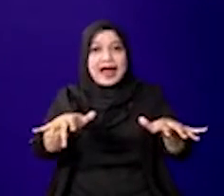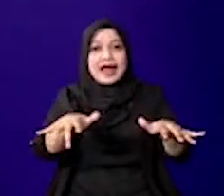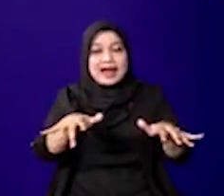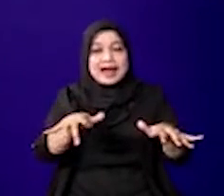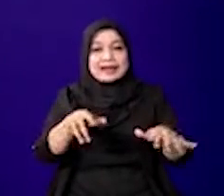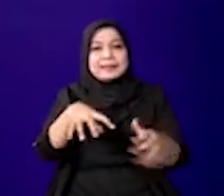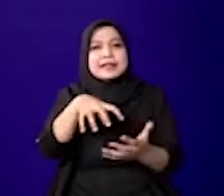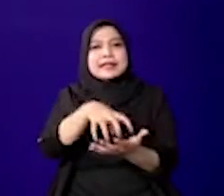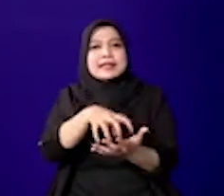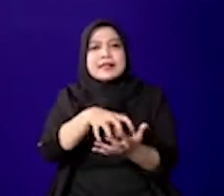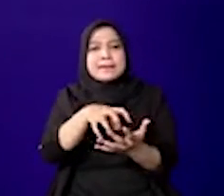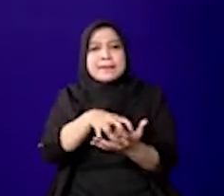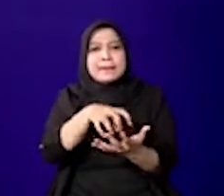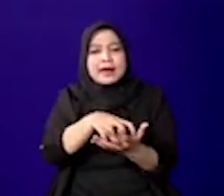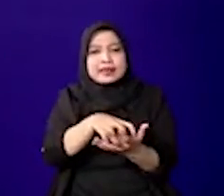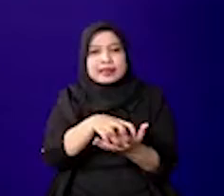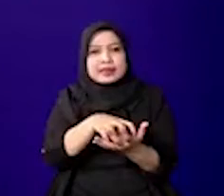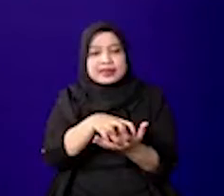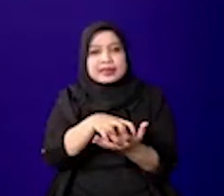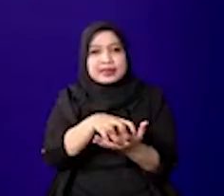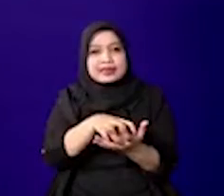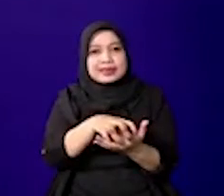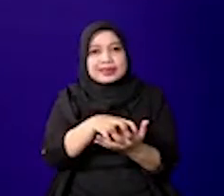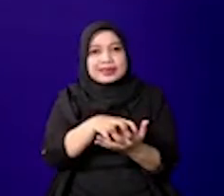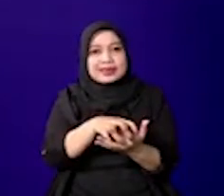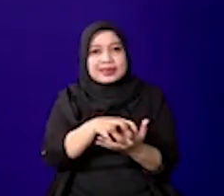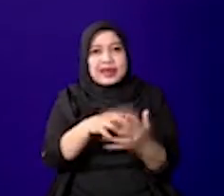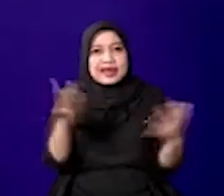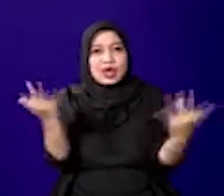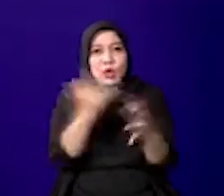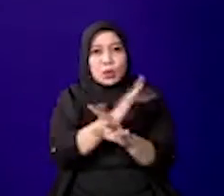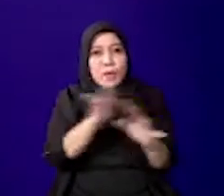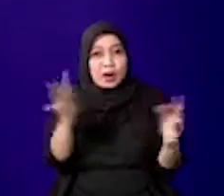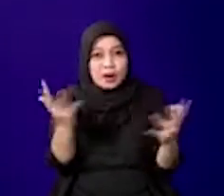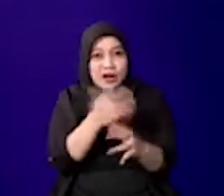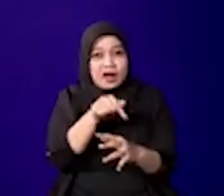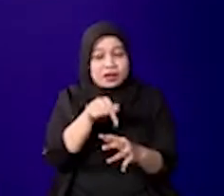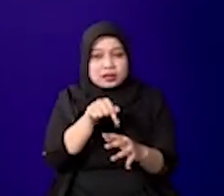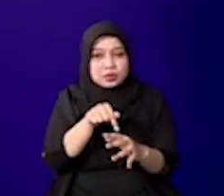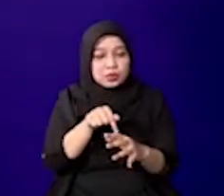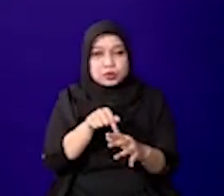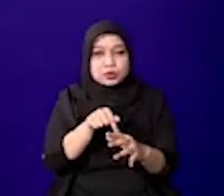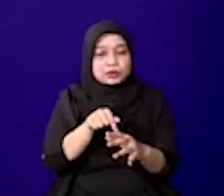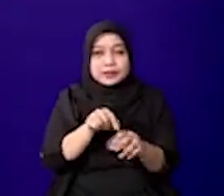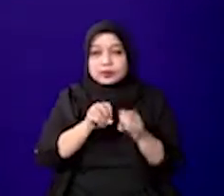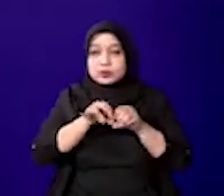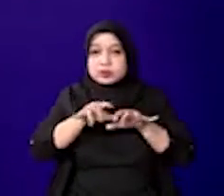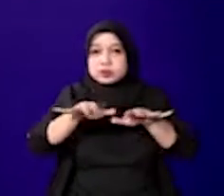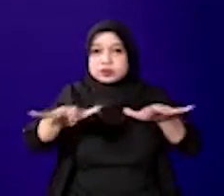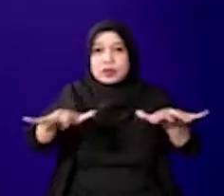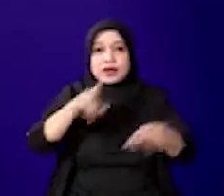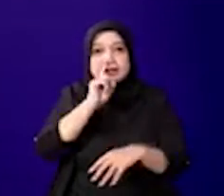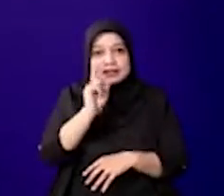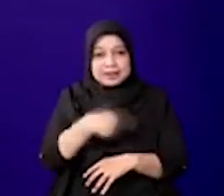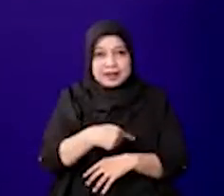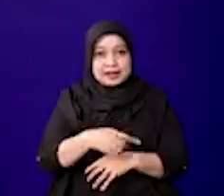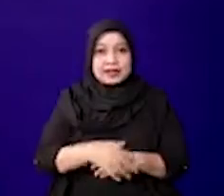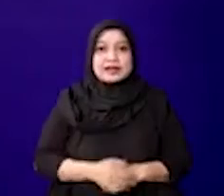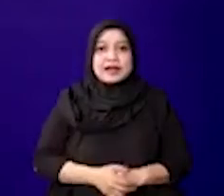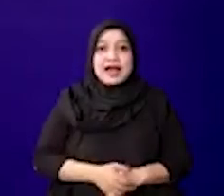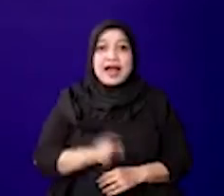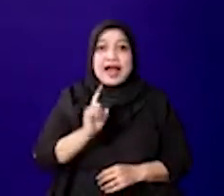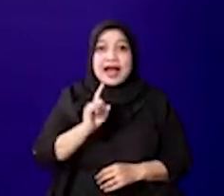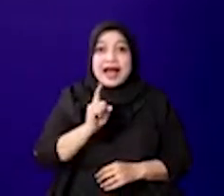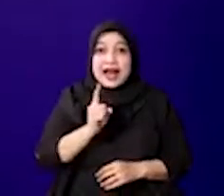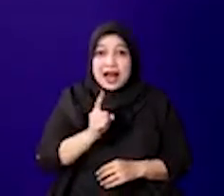terjadi kerumunan adalah ee cara menular covid-19 dengan efektif jadi kalau kita